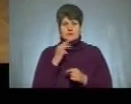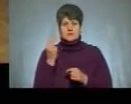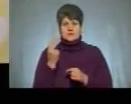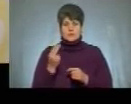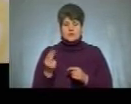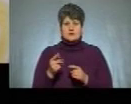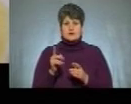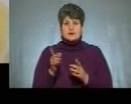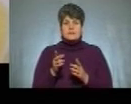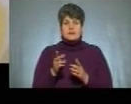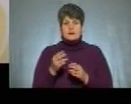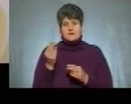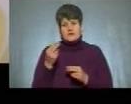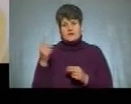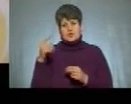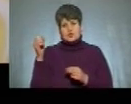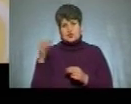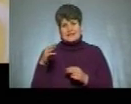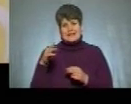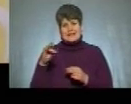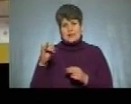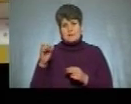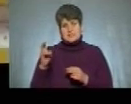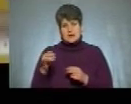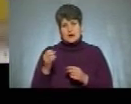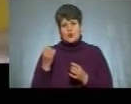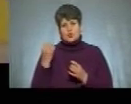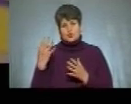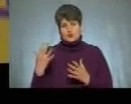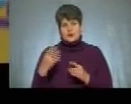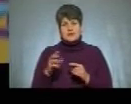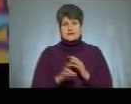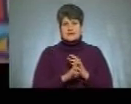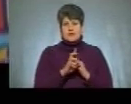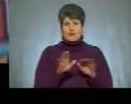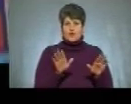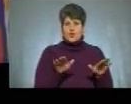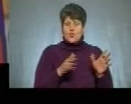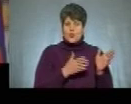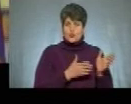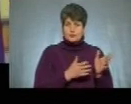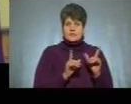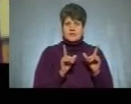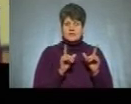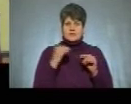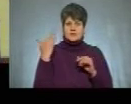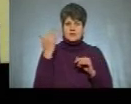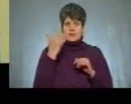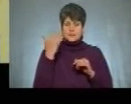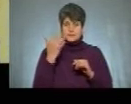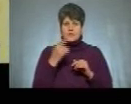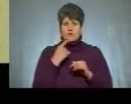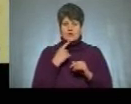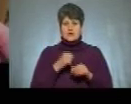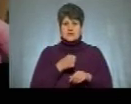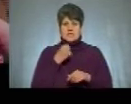аркуші зобразили сонце та символи трипільської культури, на правому – церкву та голубів, які летять над нею, каже старший